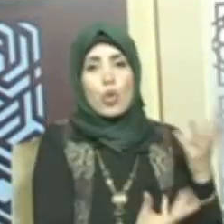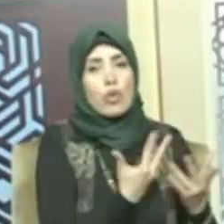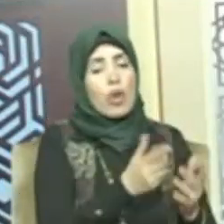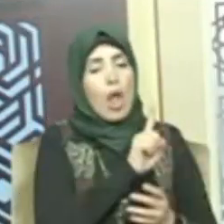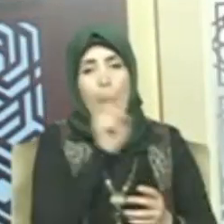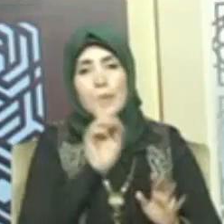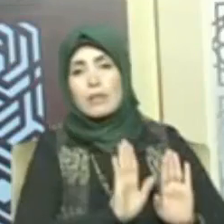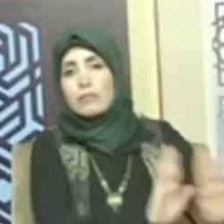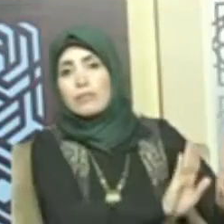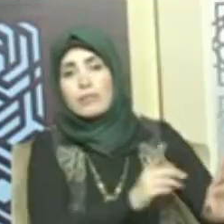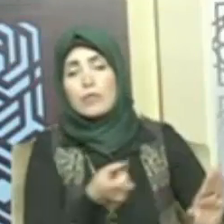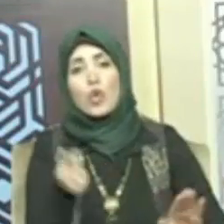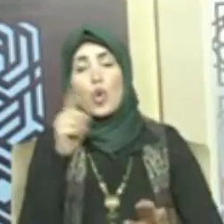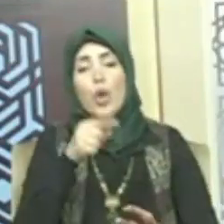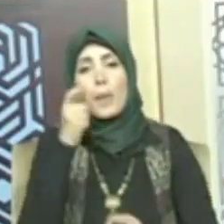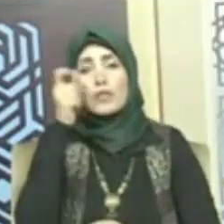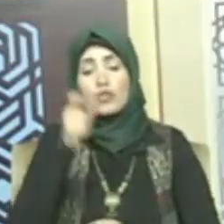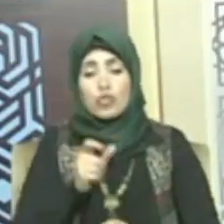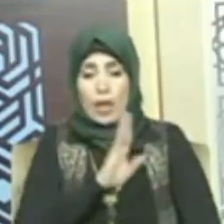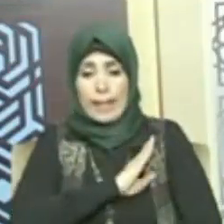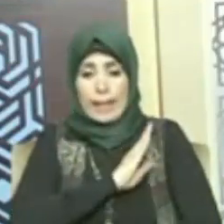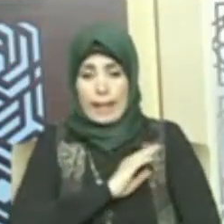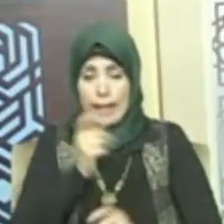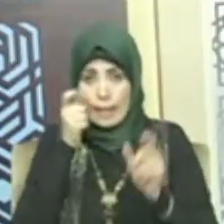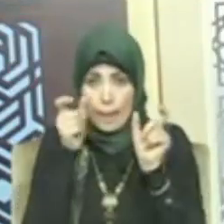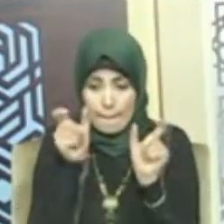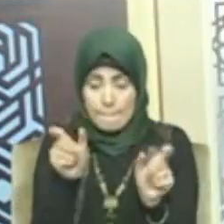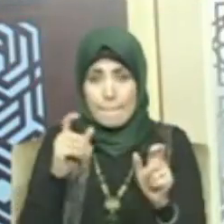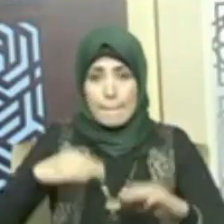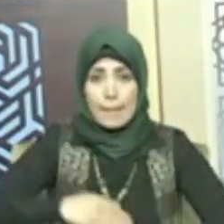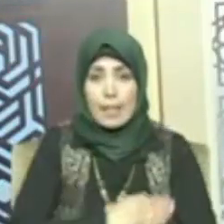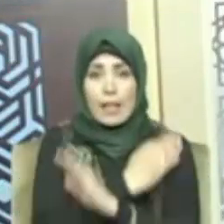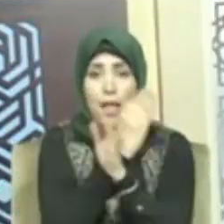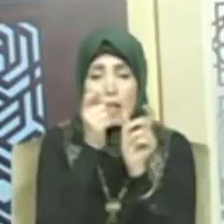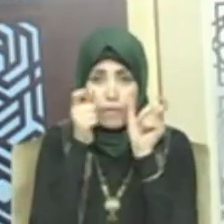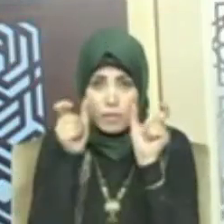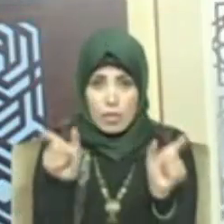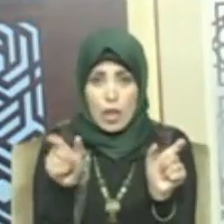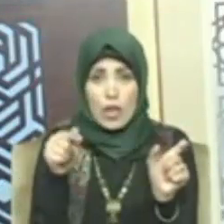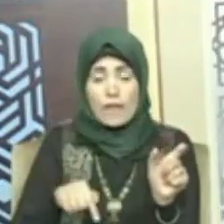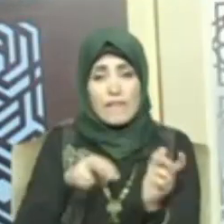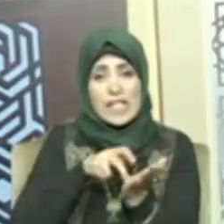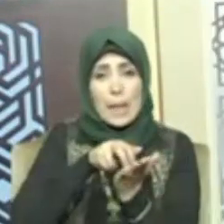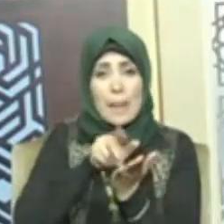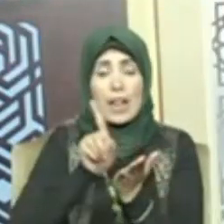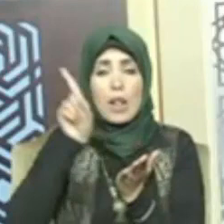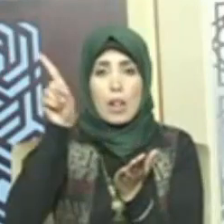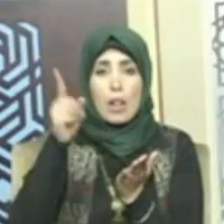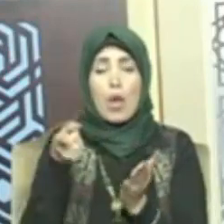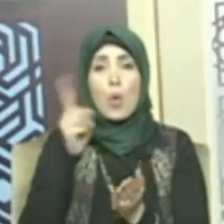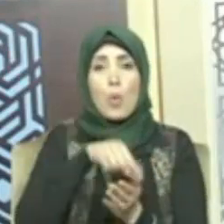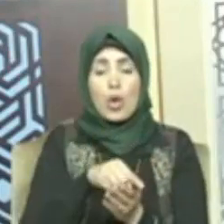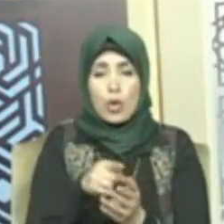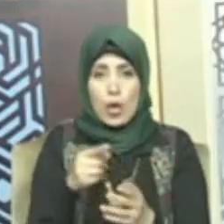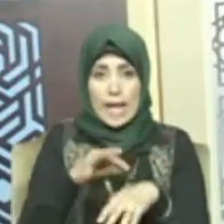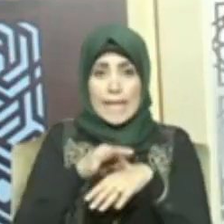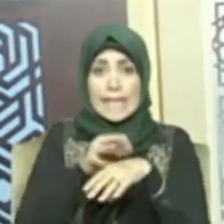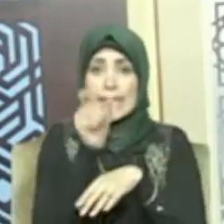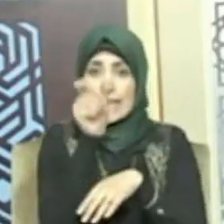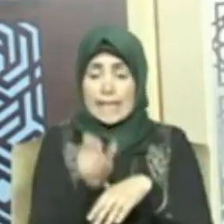باتت تحرس في سبيل الله، ولن يلج النار إنسان كريم